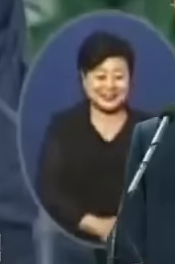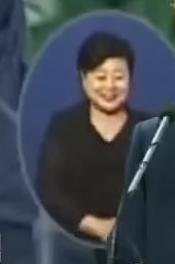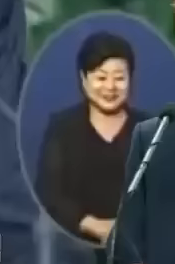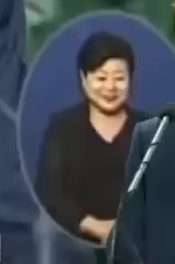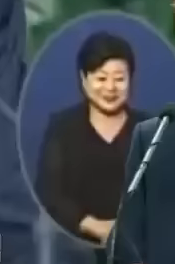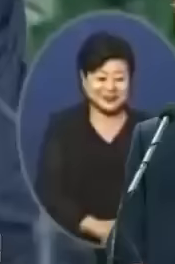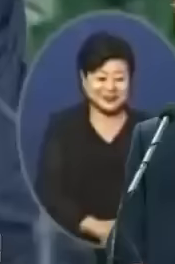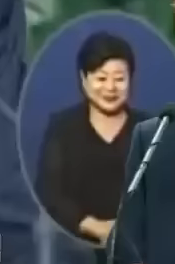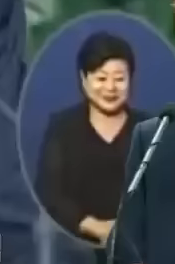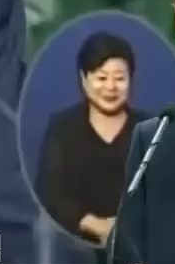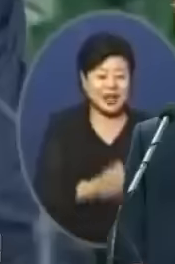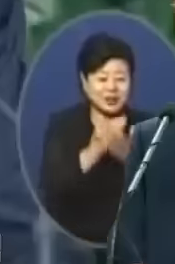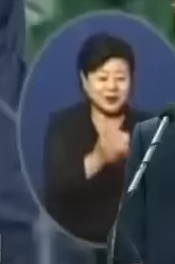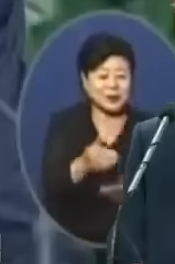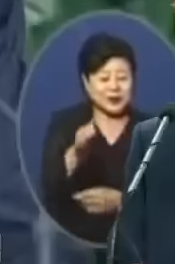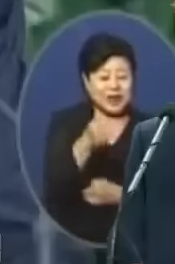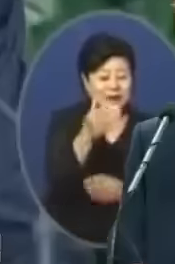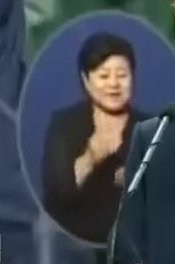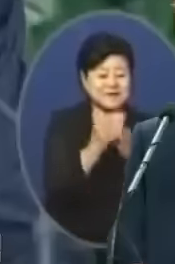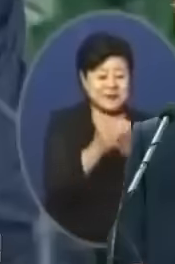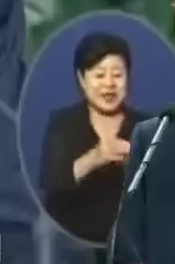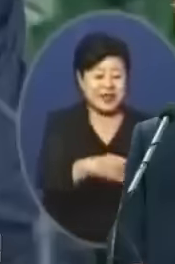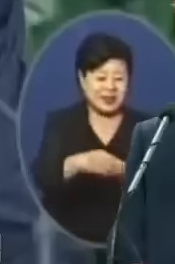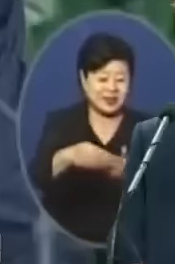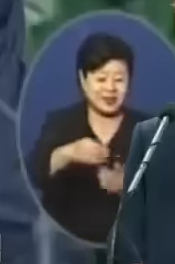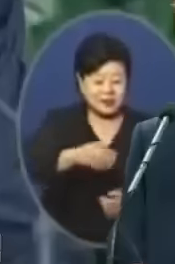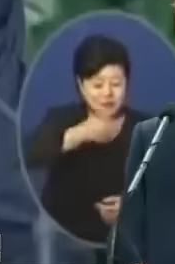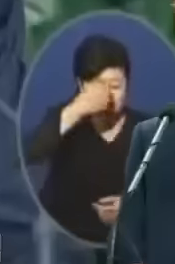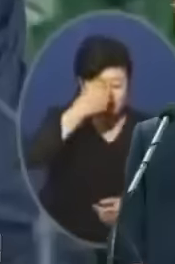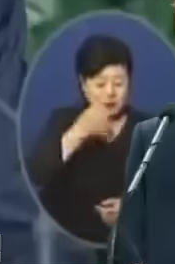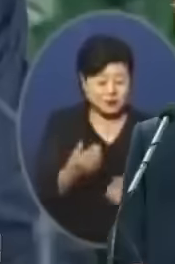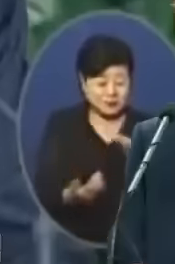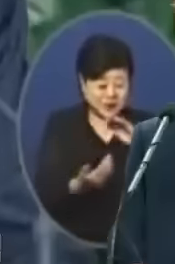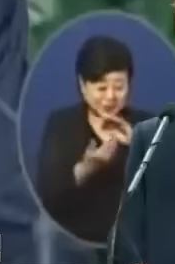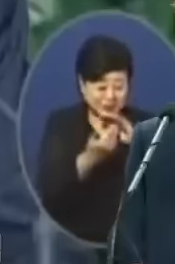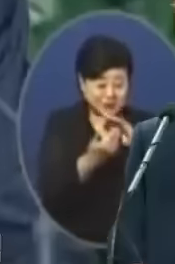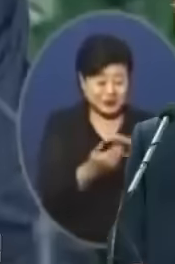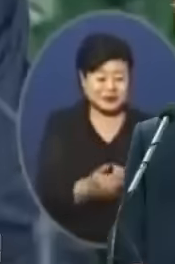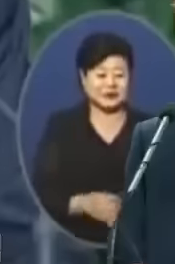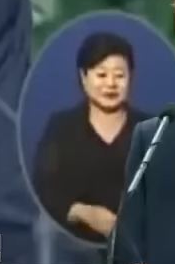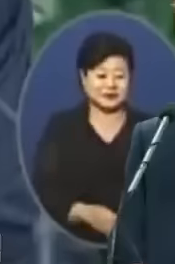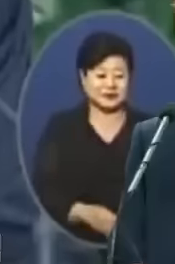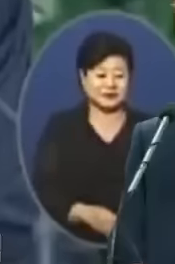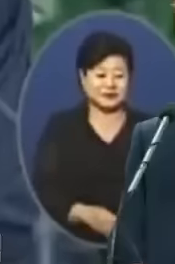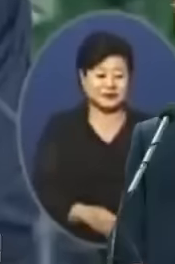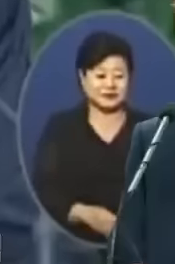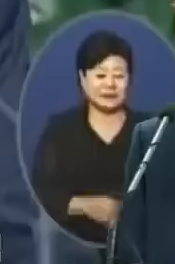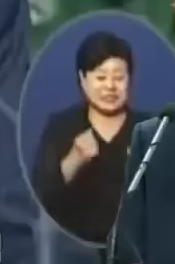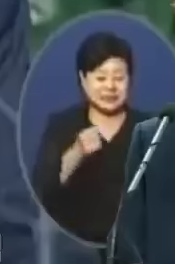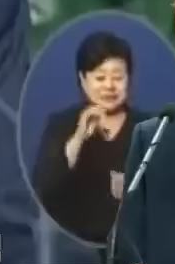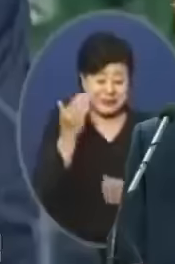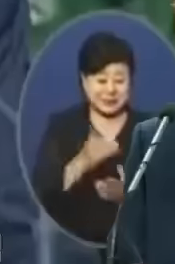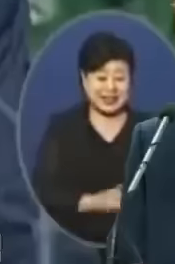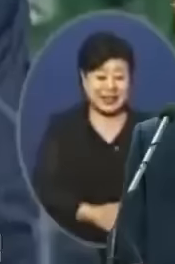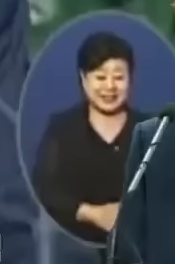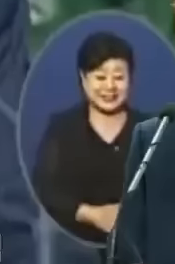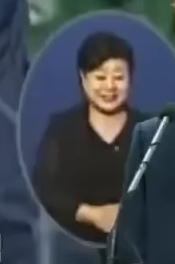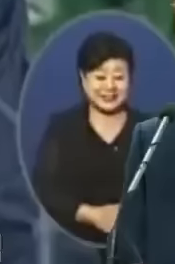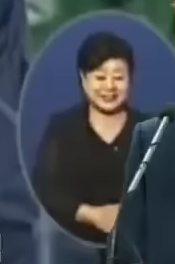있는 것과 같은 것입니다. 돛담배가 여러분을 이끌어가듯 꿈은 인생이라는 돛담배를 전진하게 만드는 운동력이 되는 것입니다.